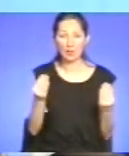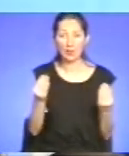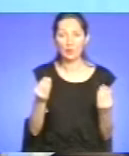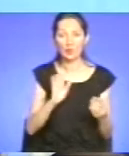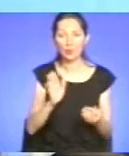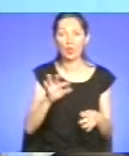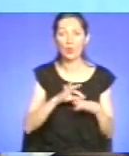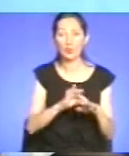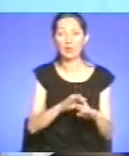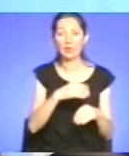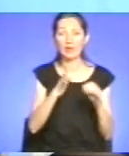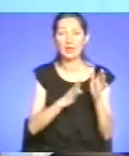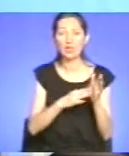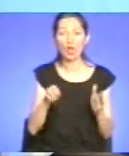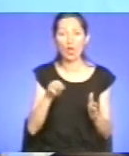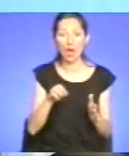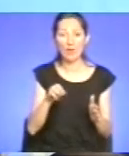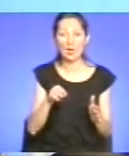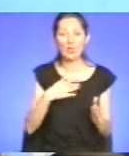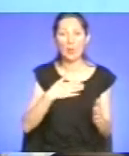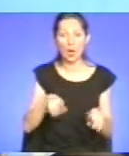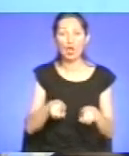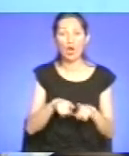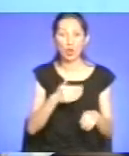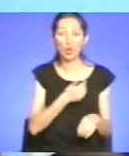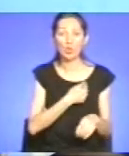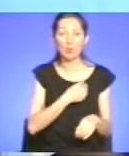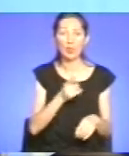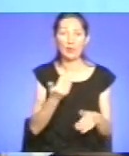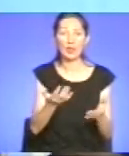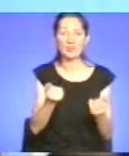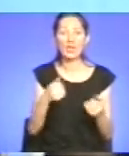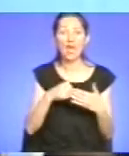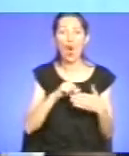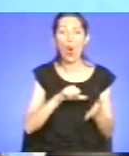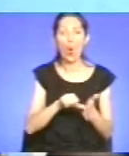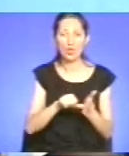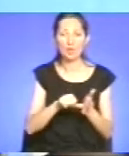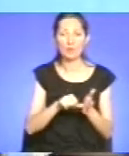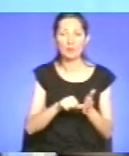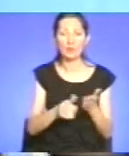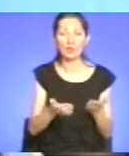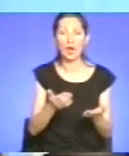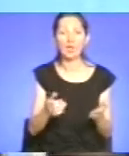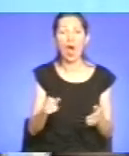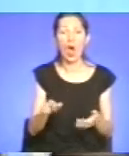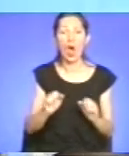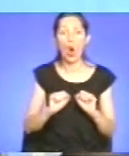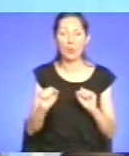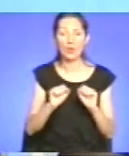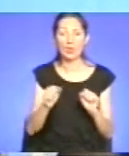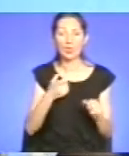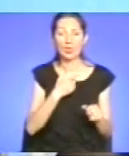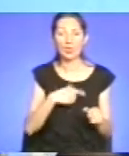буде проходити 19 травня, де ми теж би хотіли, щоб ви активно взяли участь. Але вже управління собі ряд